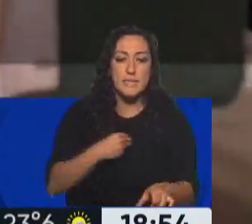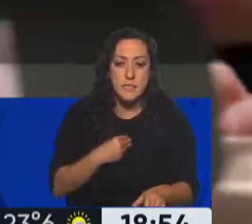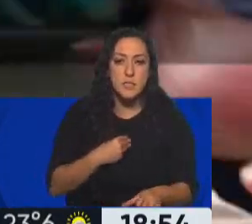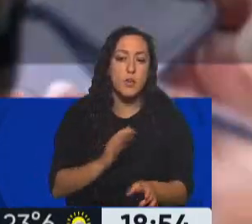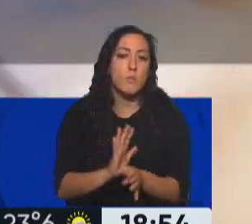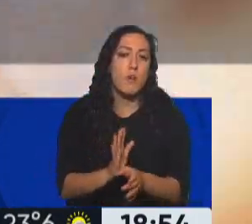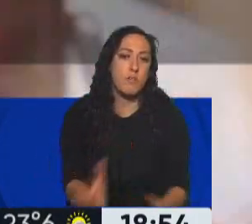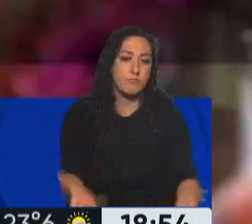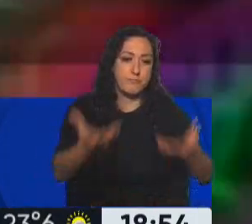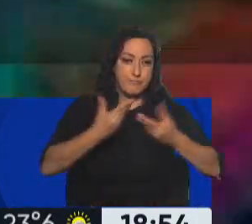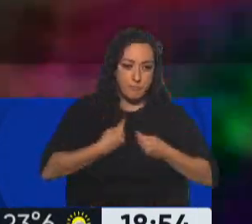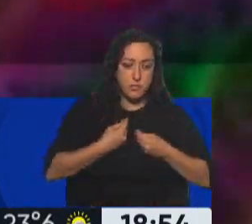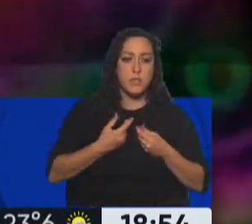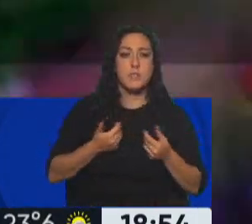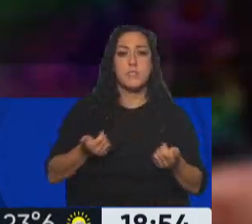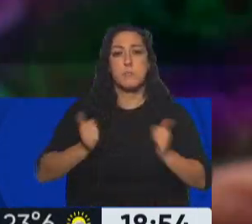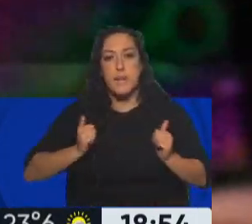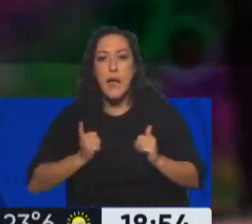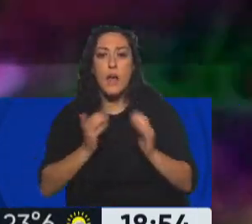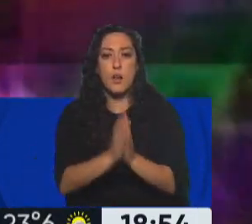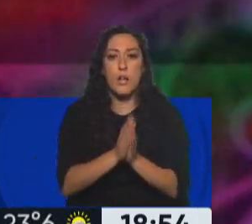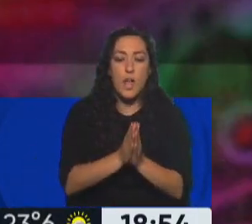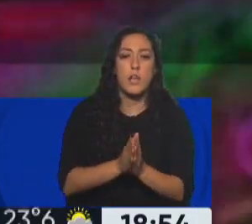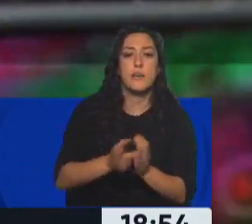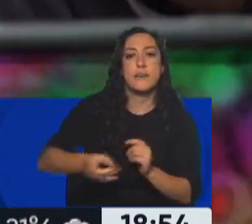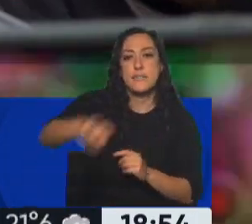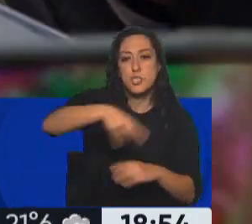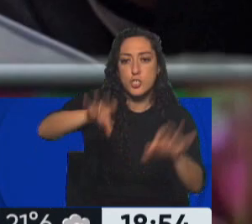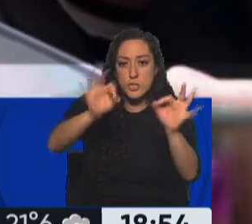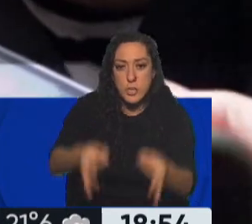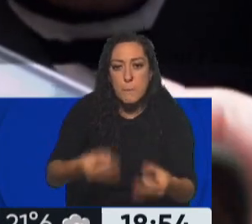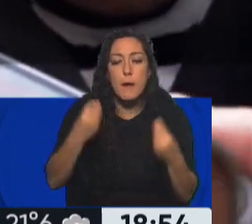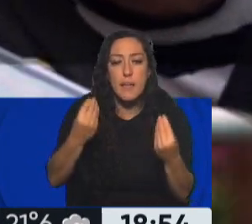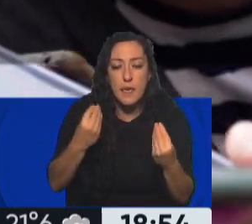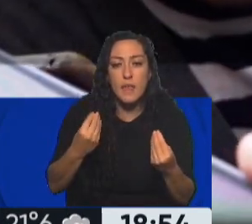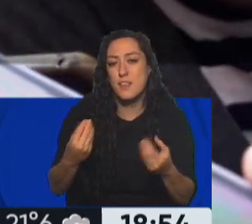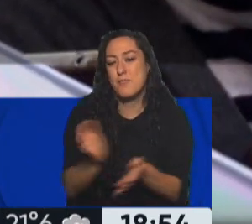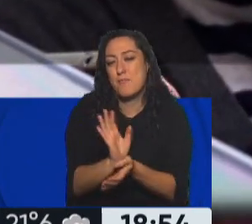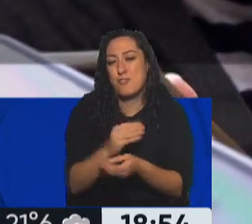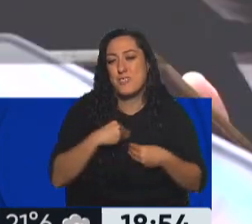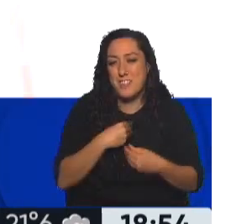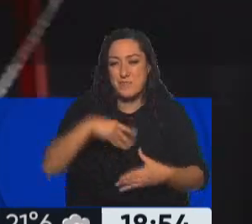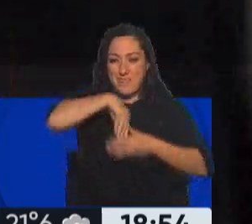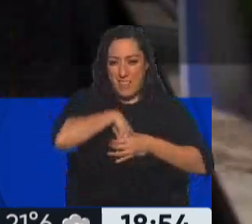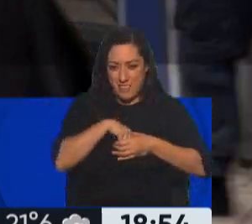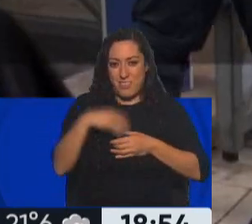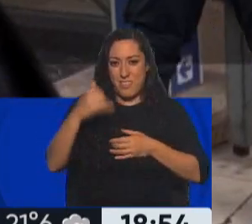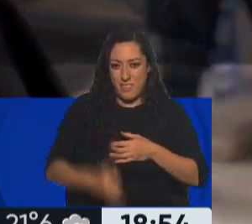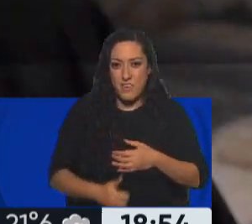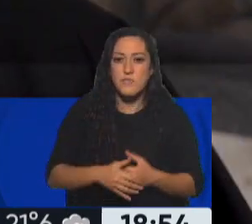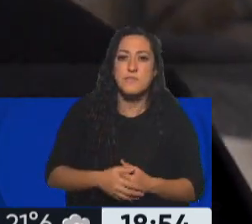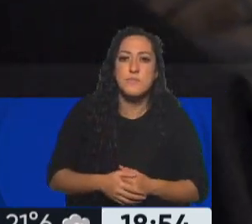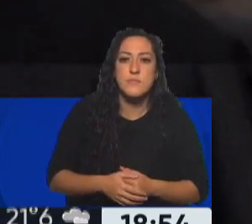sono tanti fedeli che aspettano, che pregano e vorrei dire li portiamo tutti dentro.